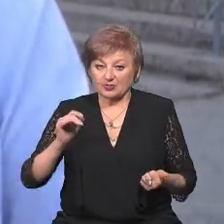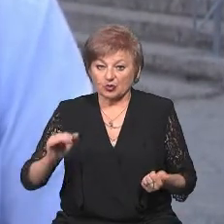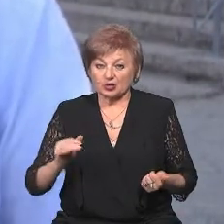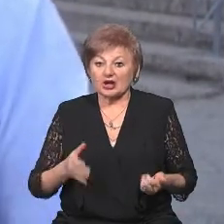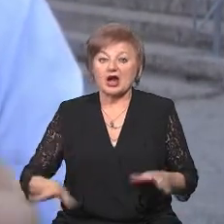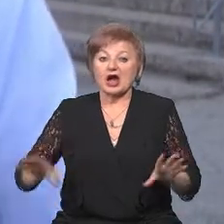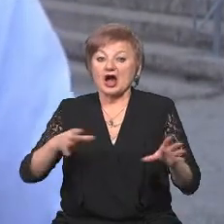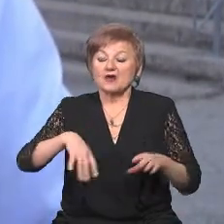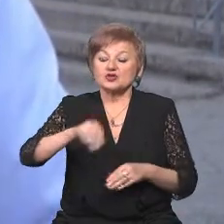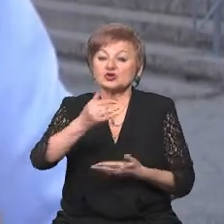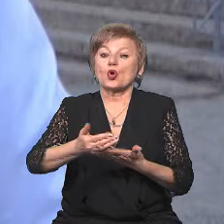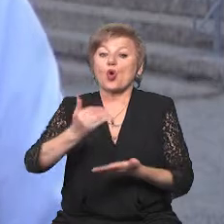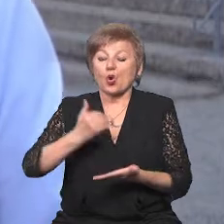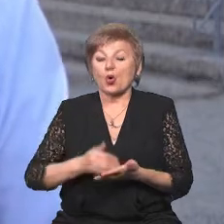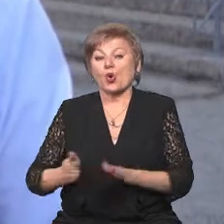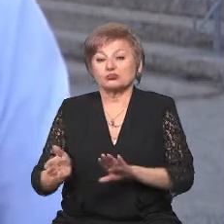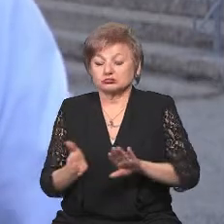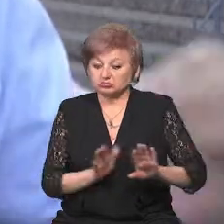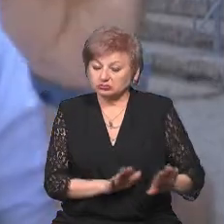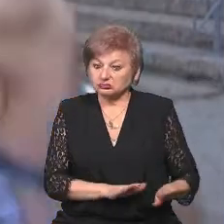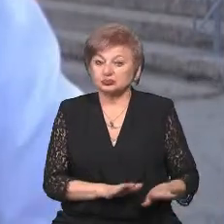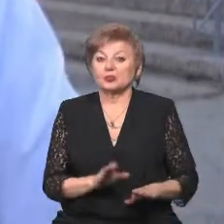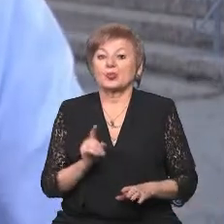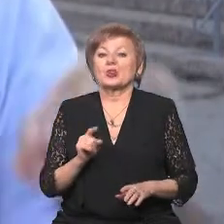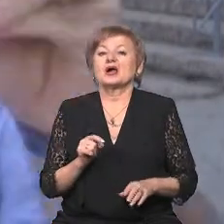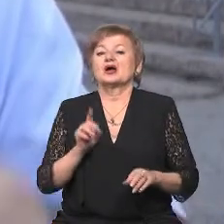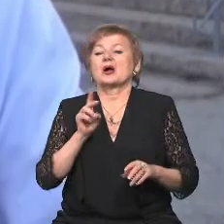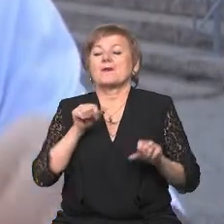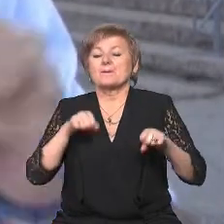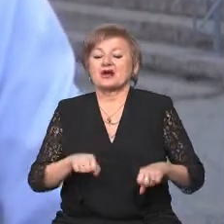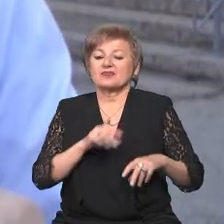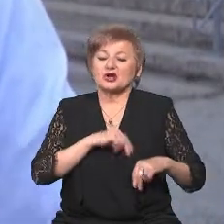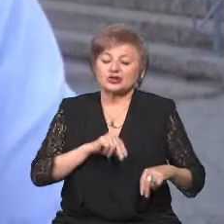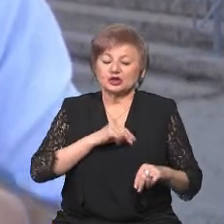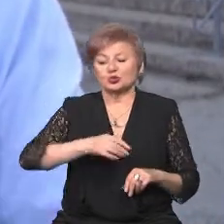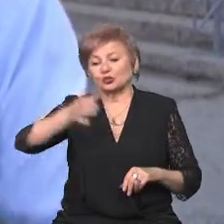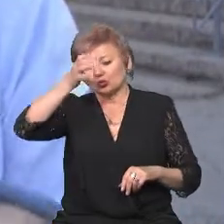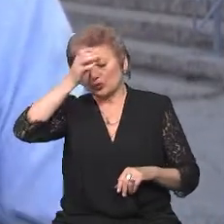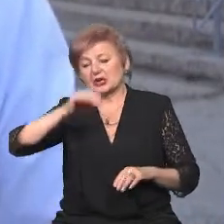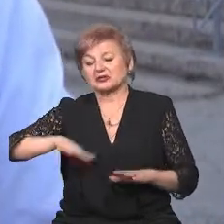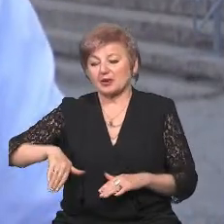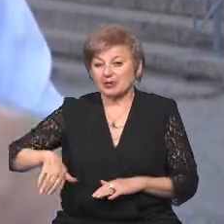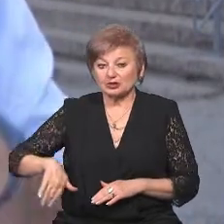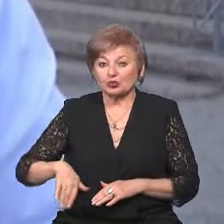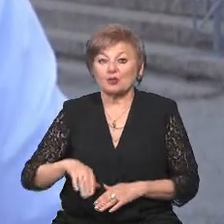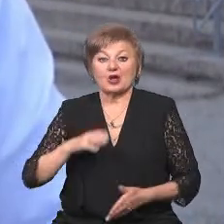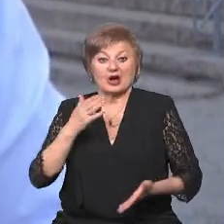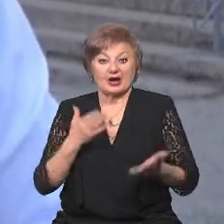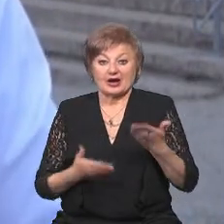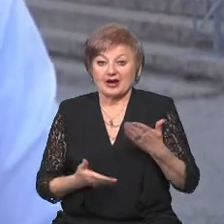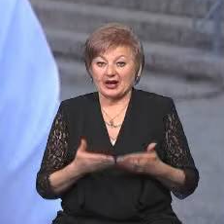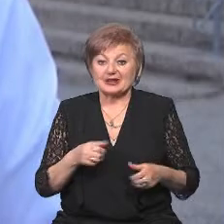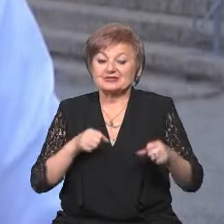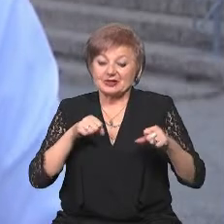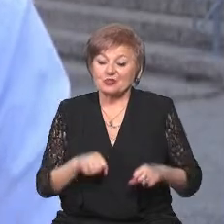є похідними, другорядними. В тому числі і право на труд, і на освіту, і так далі. І всі ті права, які є другорядними,